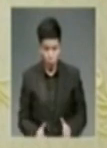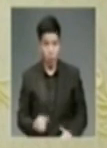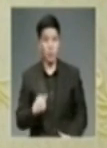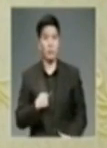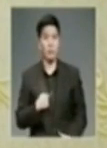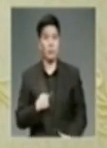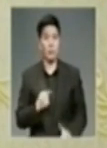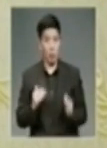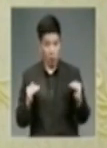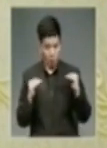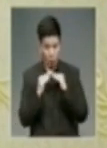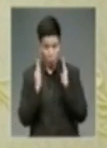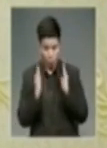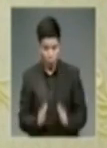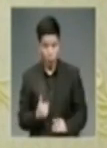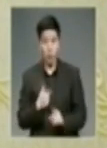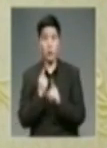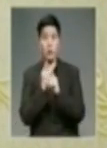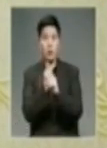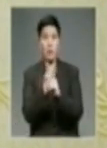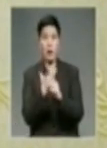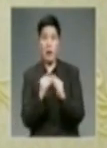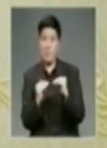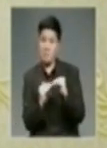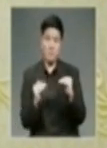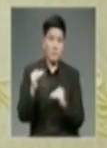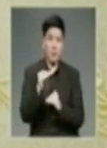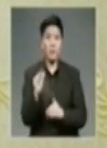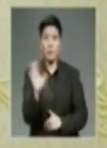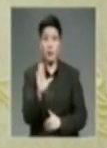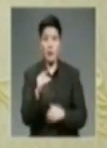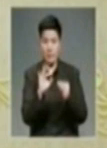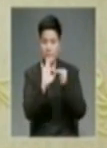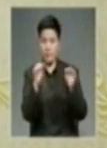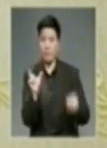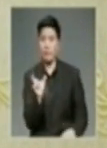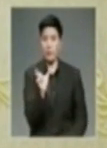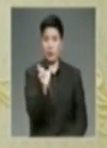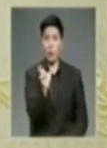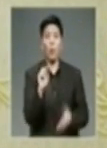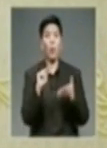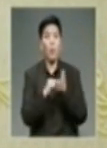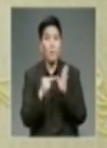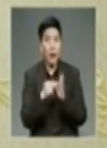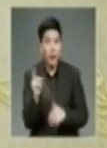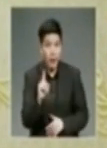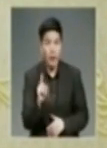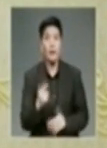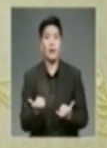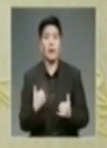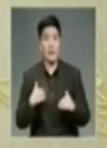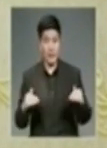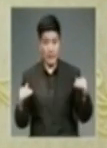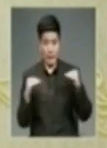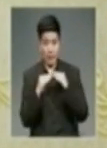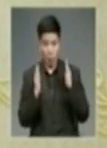ไรเป็นไปอย่างเมื่อมิได้ทำนองนี้นะข้อความนะความหมายก็คือว่าเอาละต้องจัดสิทธิ